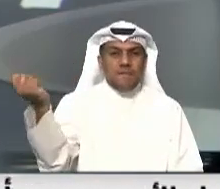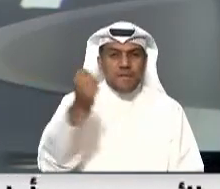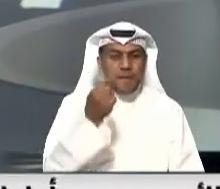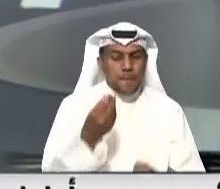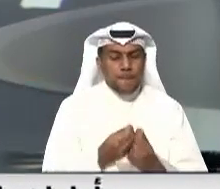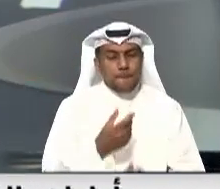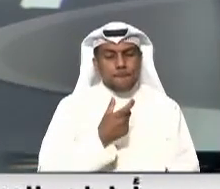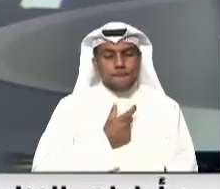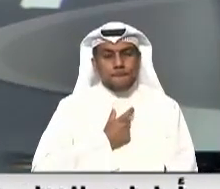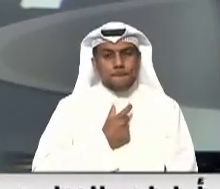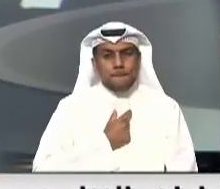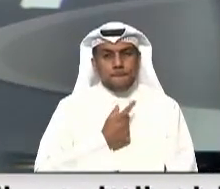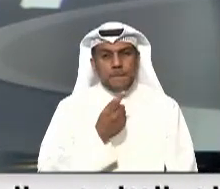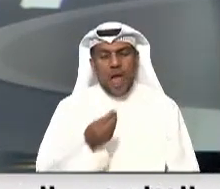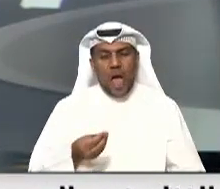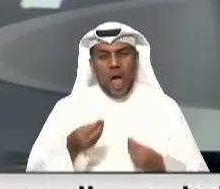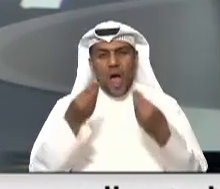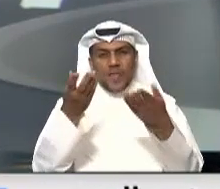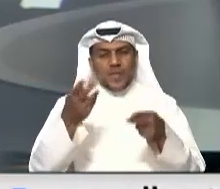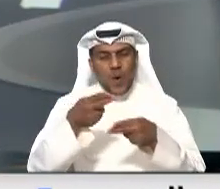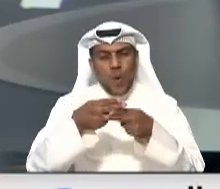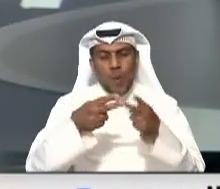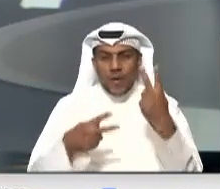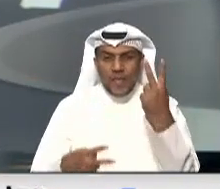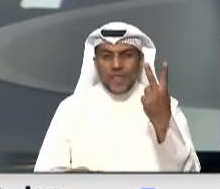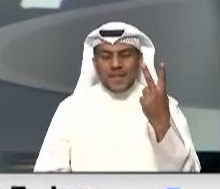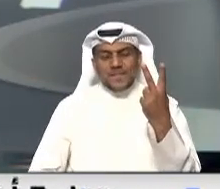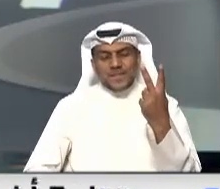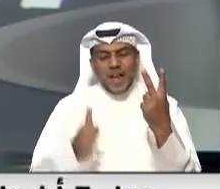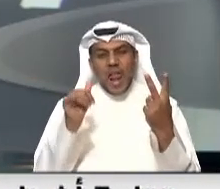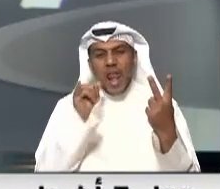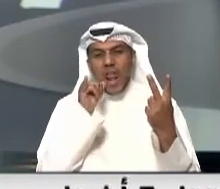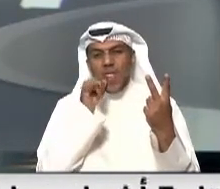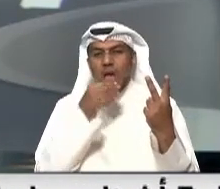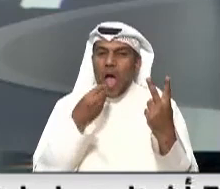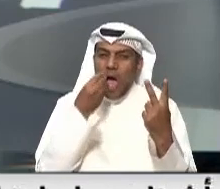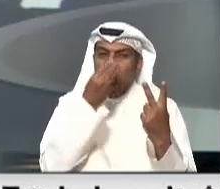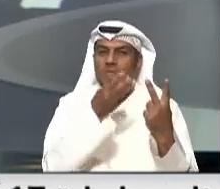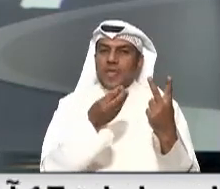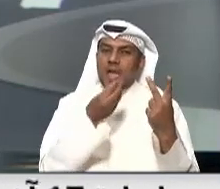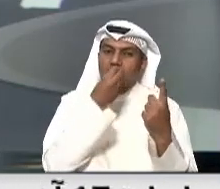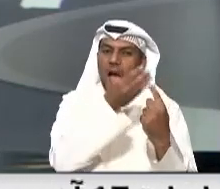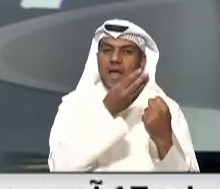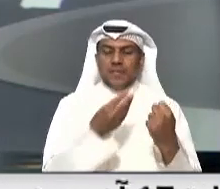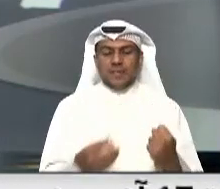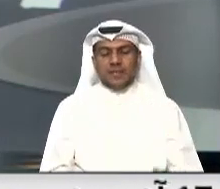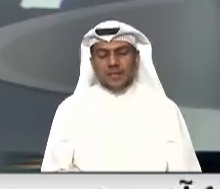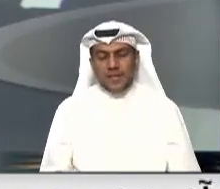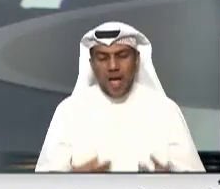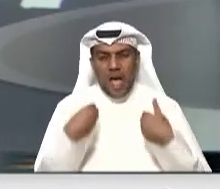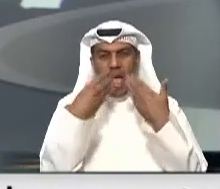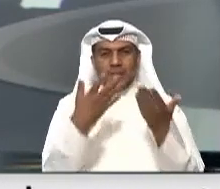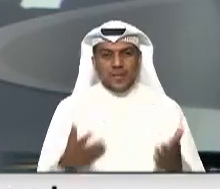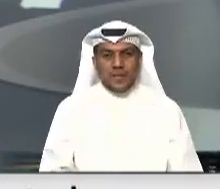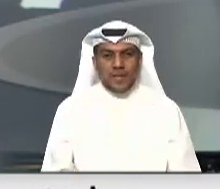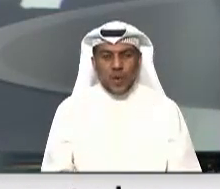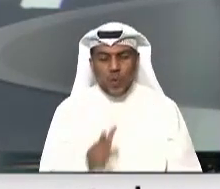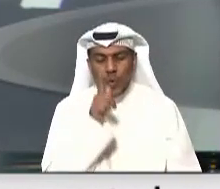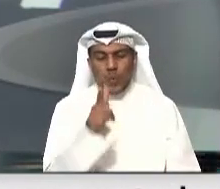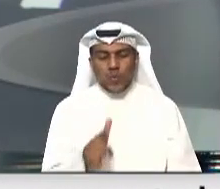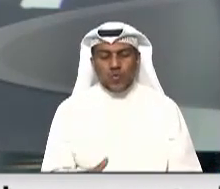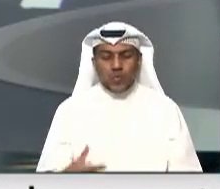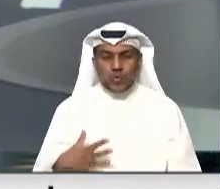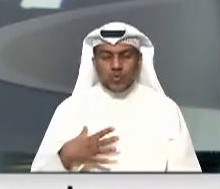القائد. وقال وكيل وزارة الدفاع الشيخ عبدالله مشعل الصباح، قال إن الاحتفالية ذات طابع